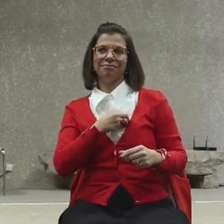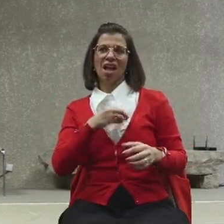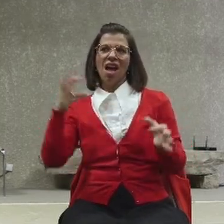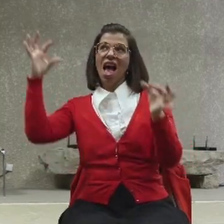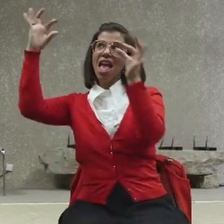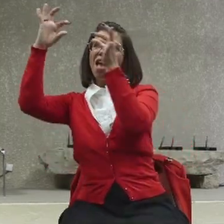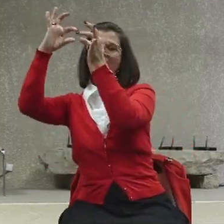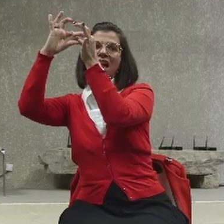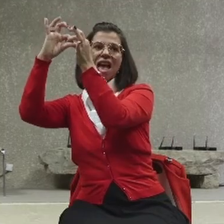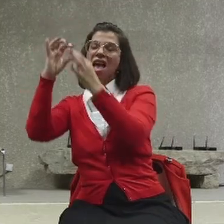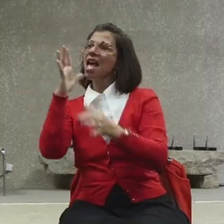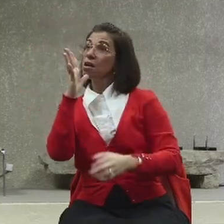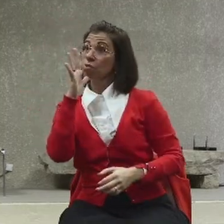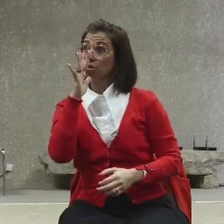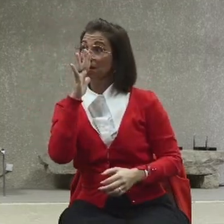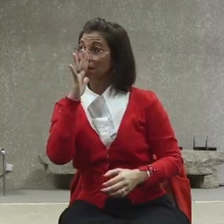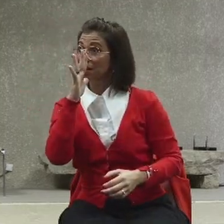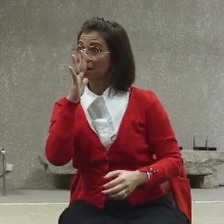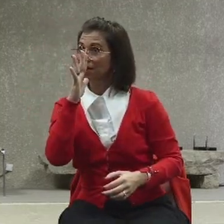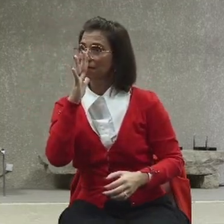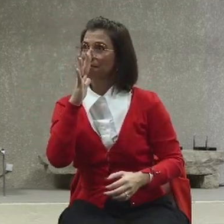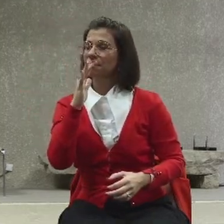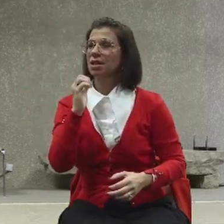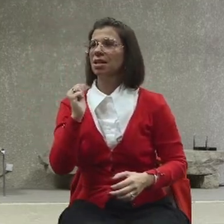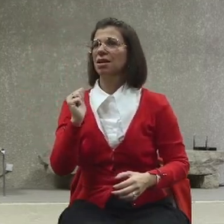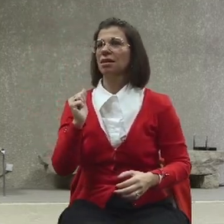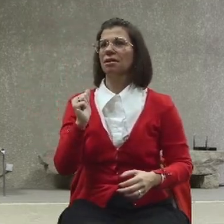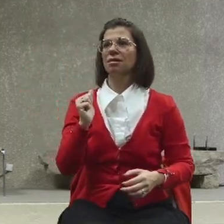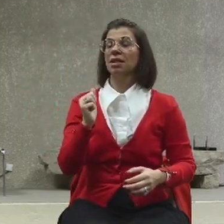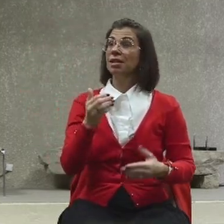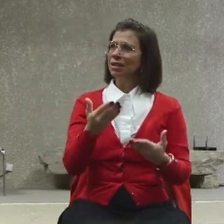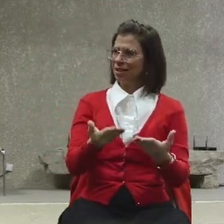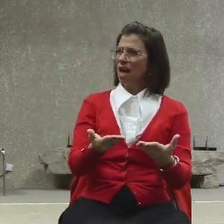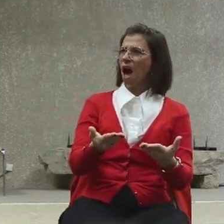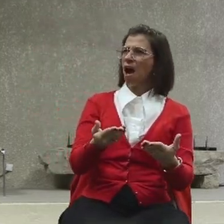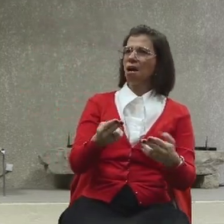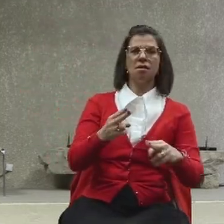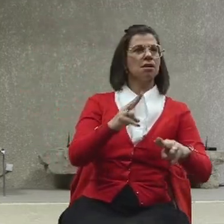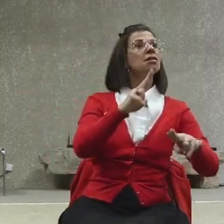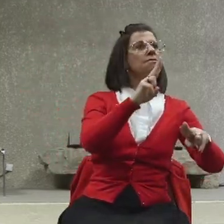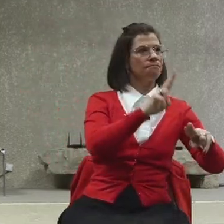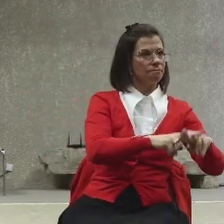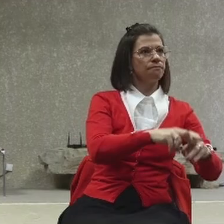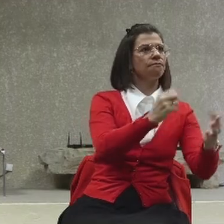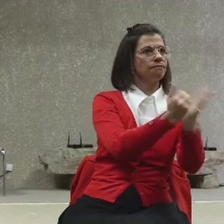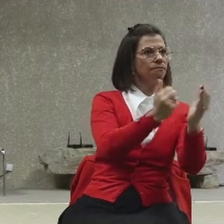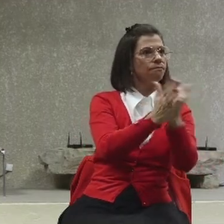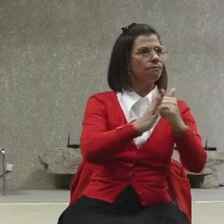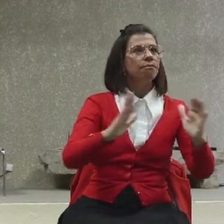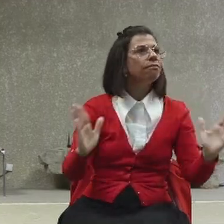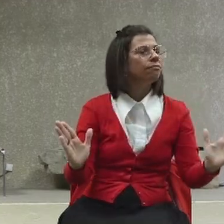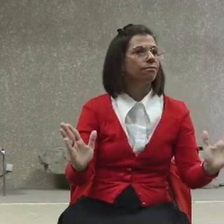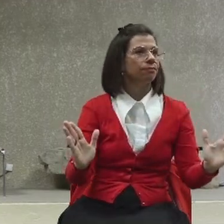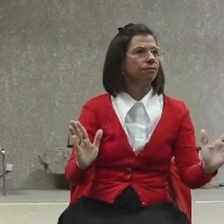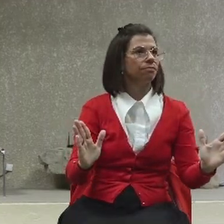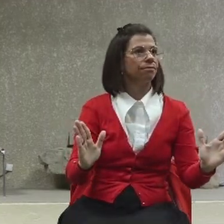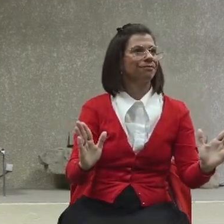qui vit dans un corps. Quand la Bible dit que le vieil homme a été crucifié, en